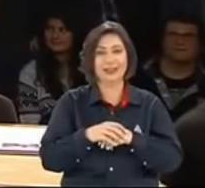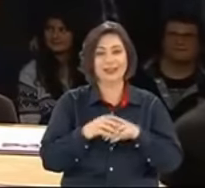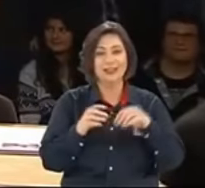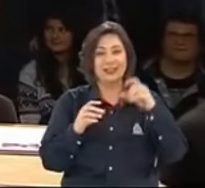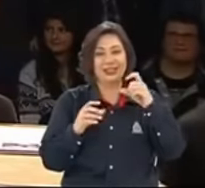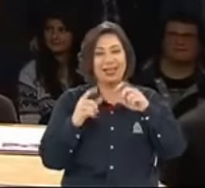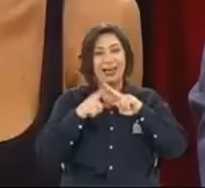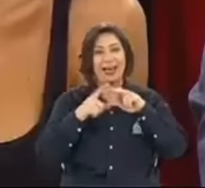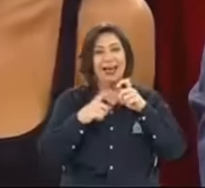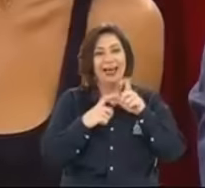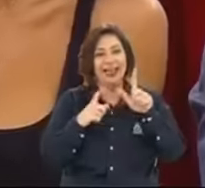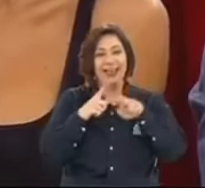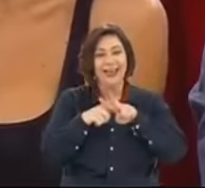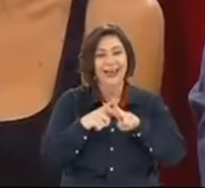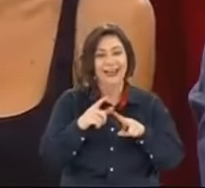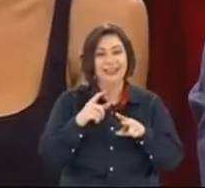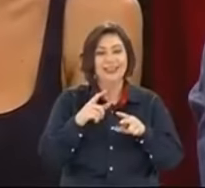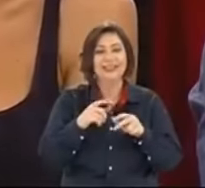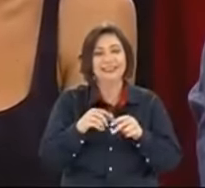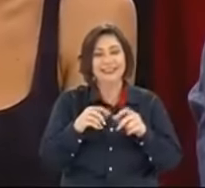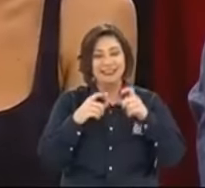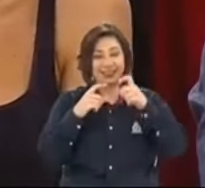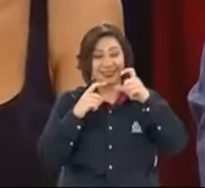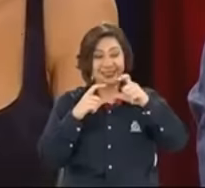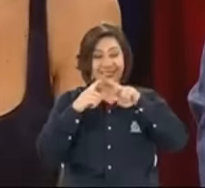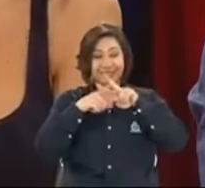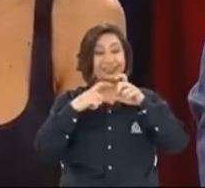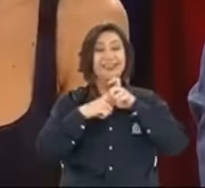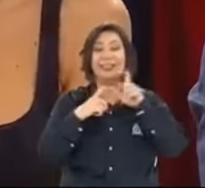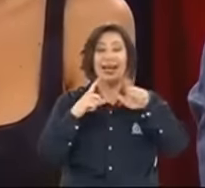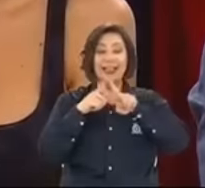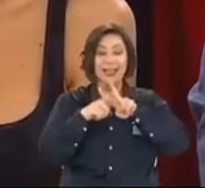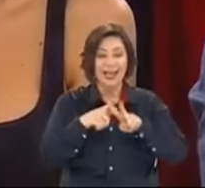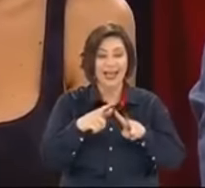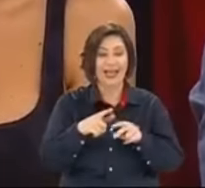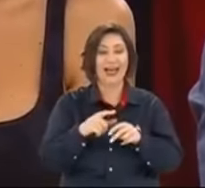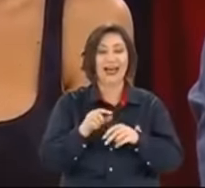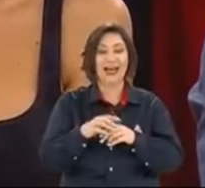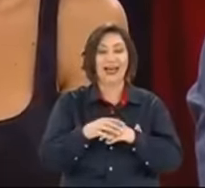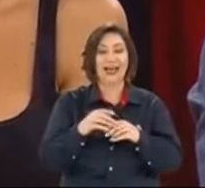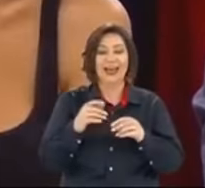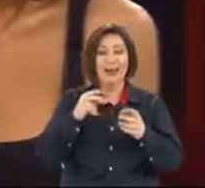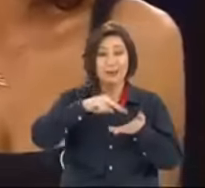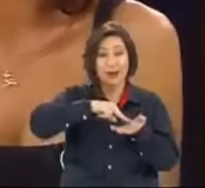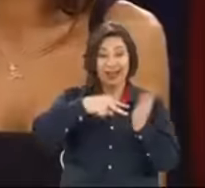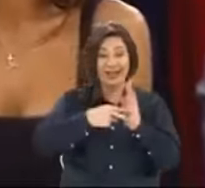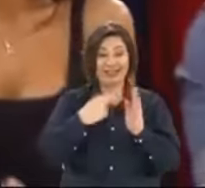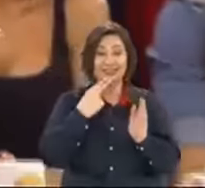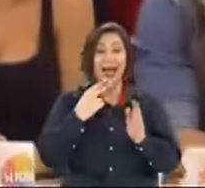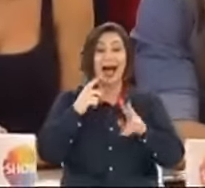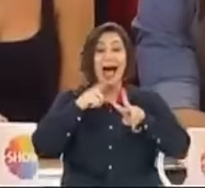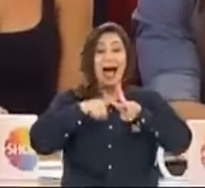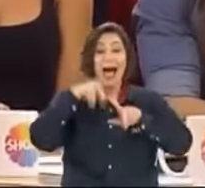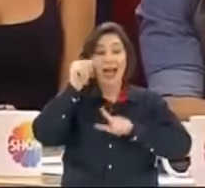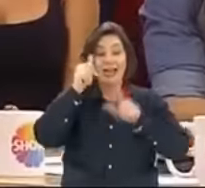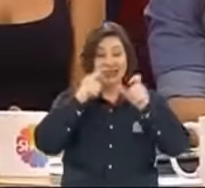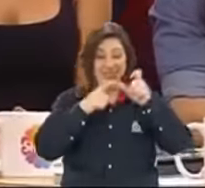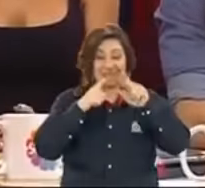Canan mı? Canan değil ya o adı. Çağla ya. Çağla Şiker abi ya. Vallahi o manken kız var ya.